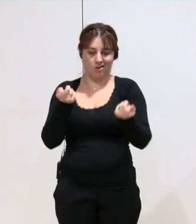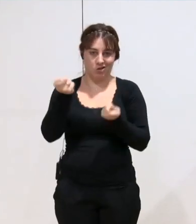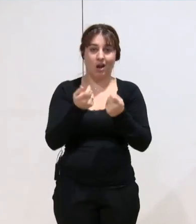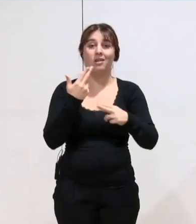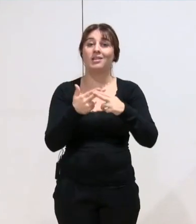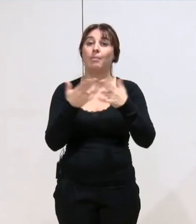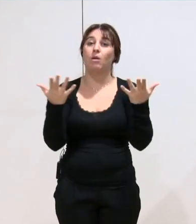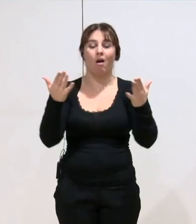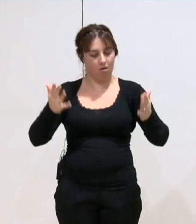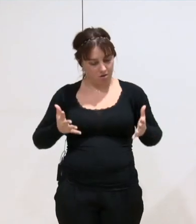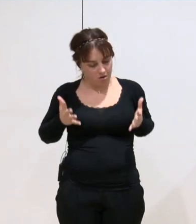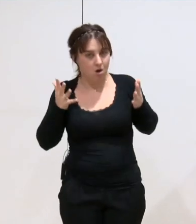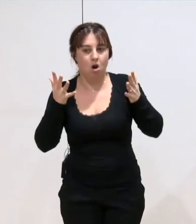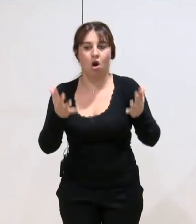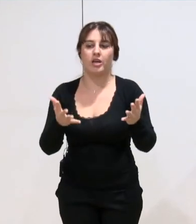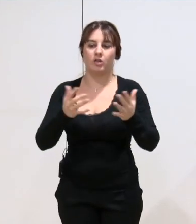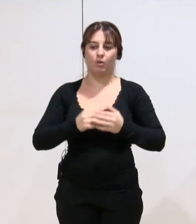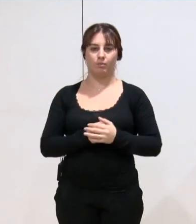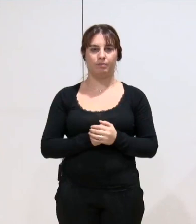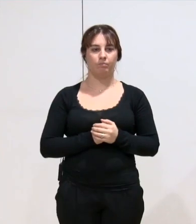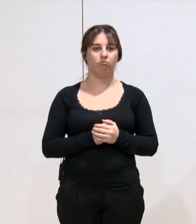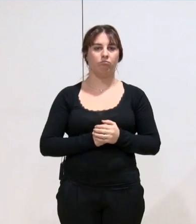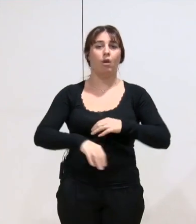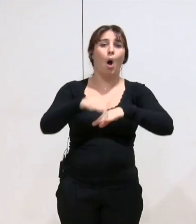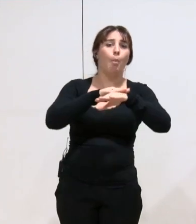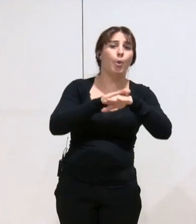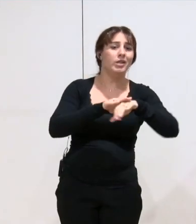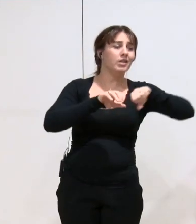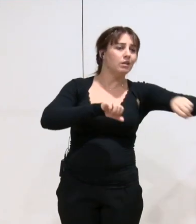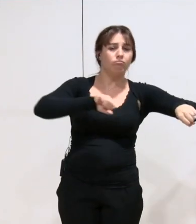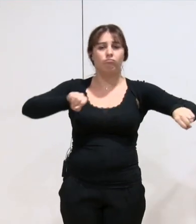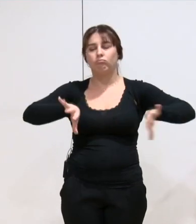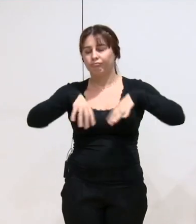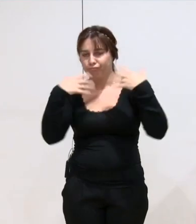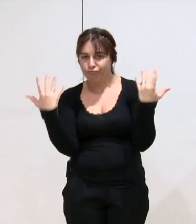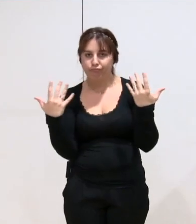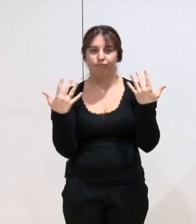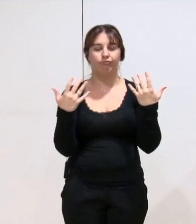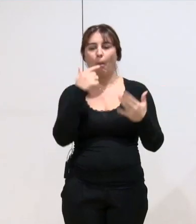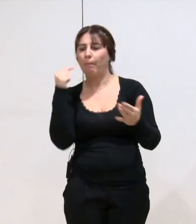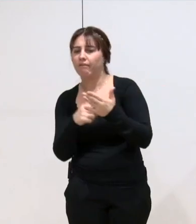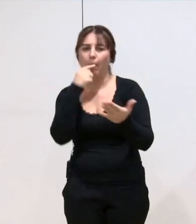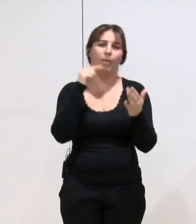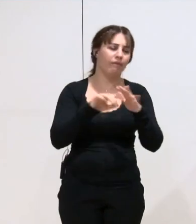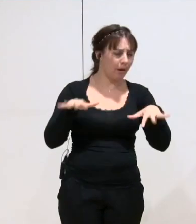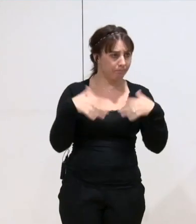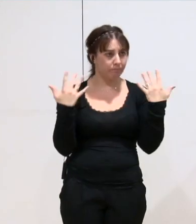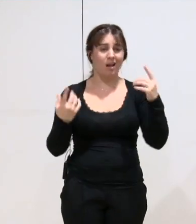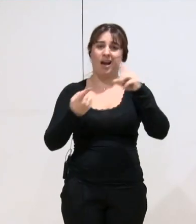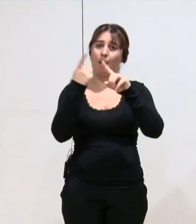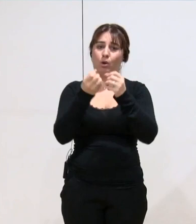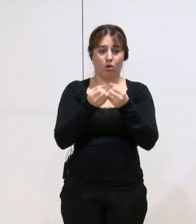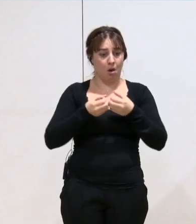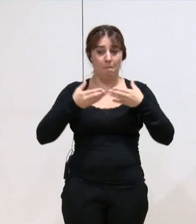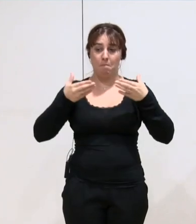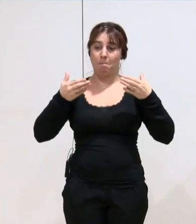l'engagement. Quels que soient les partis ou les tendances politiques, il est bon de rappeler ici que l'immense majorité d'entre